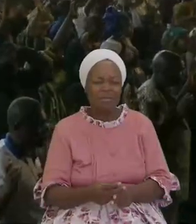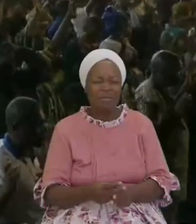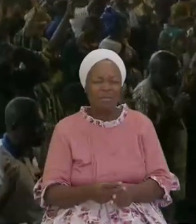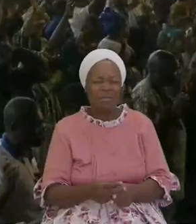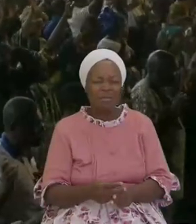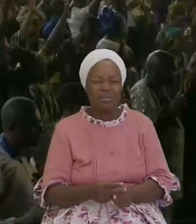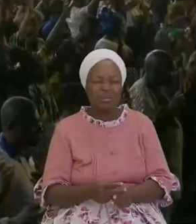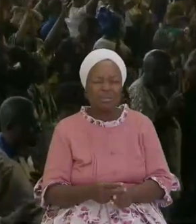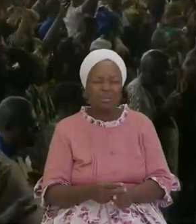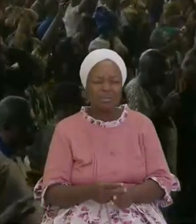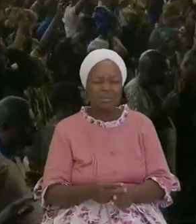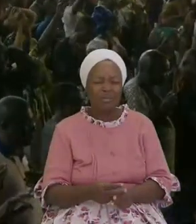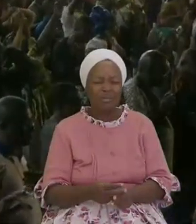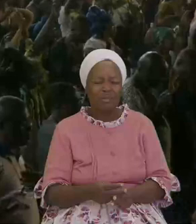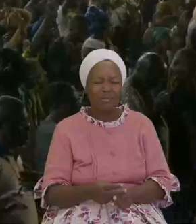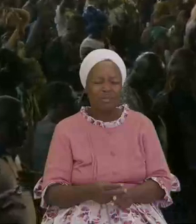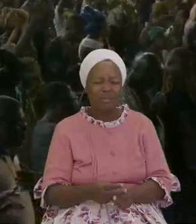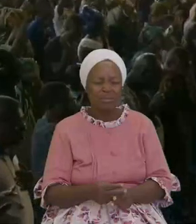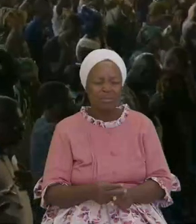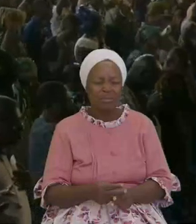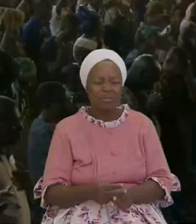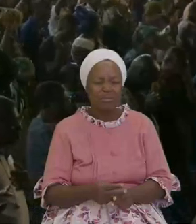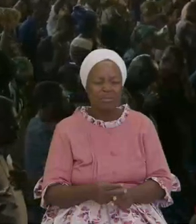de Jésus.